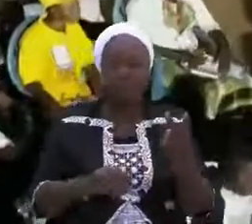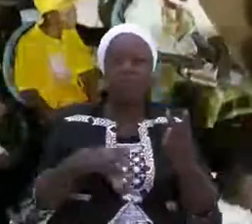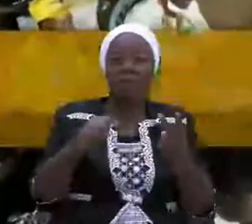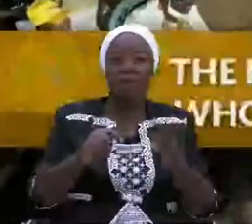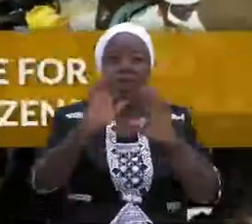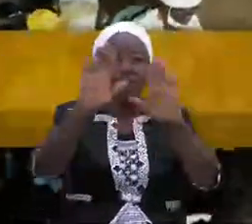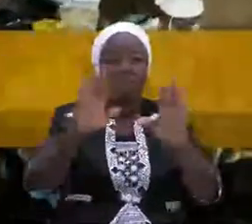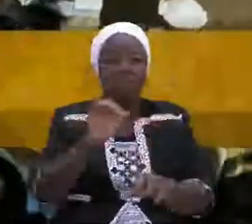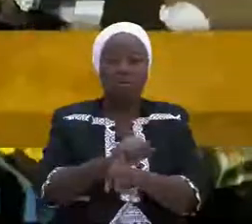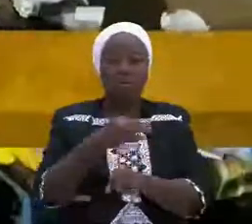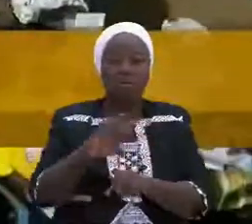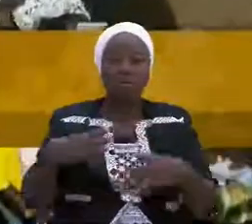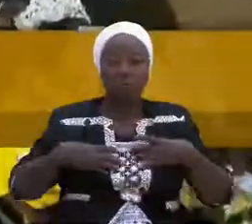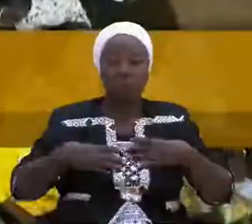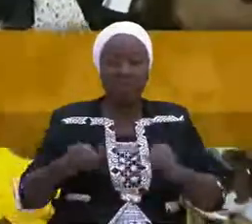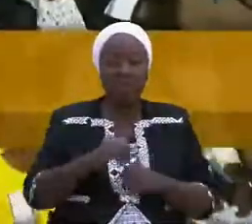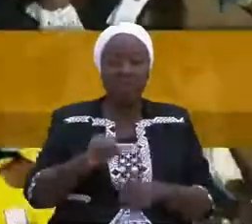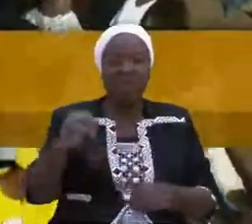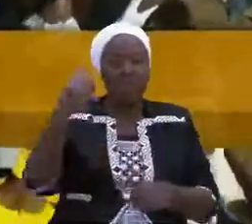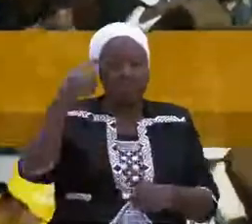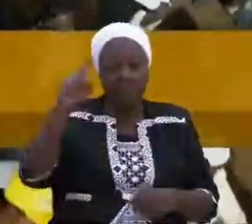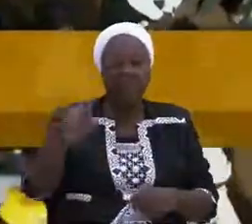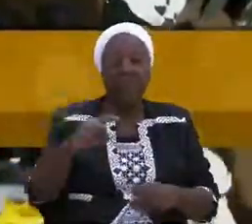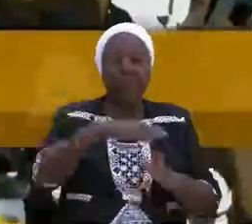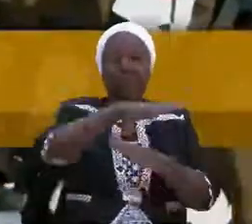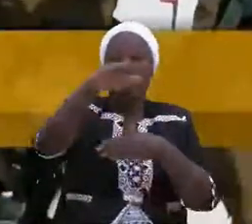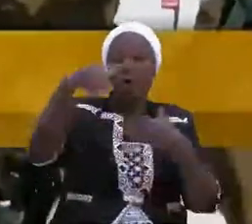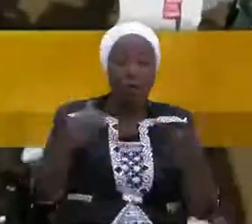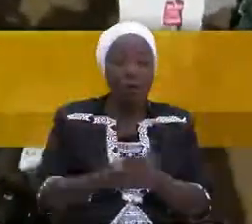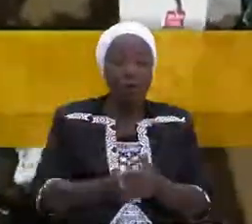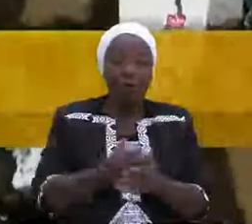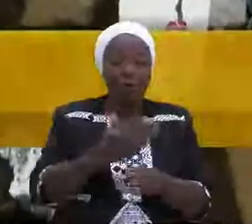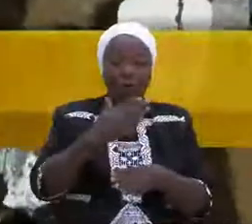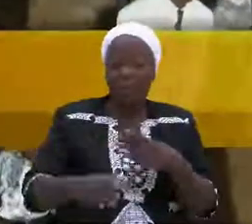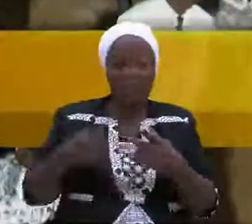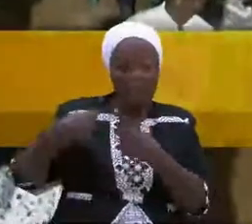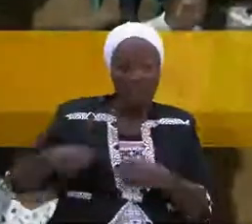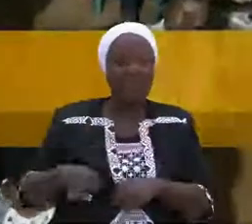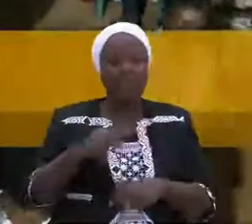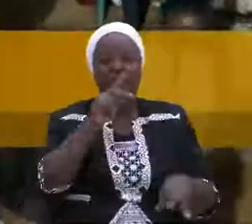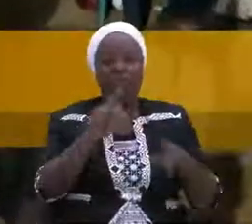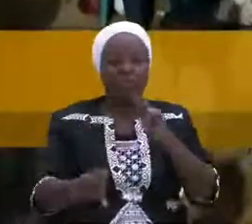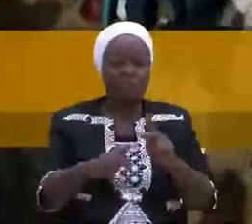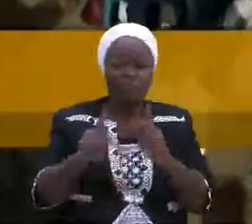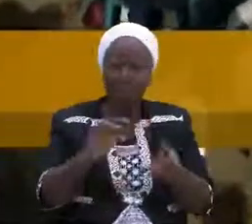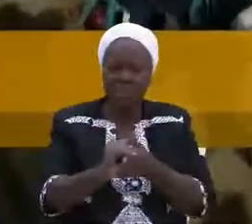Deuxièmement, le miracle de la cure pour les citoyens.